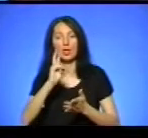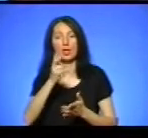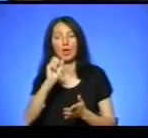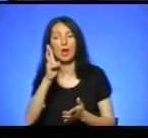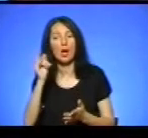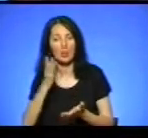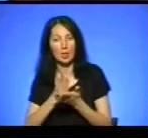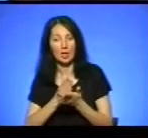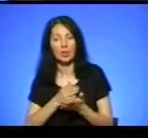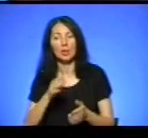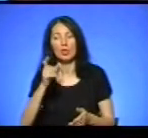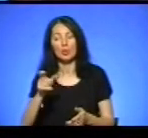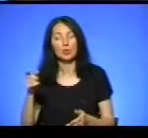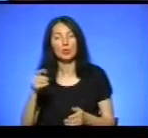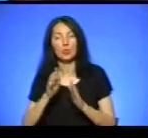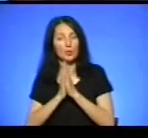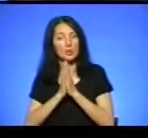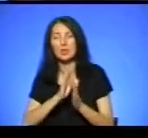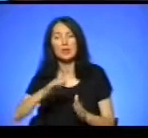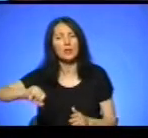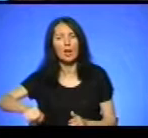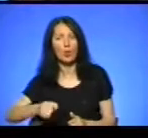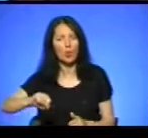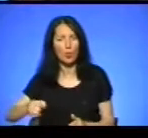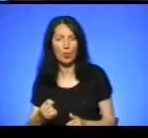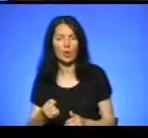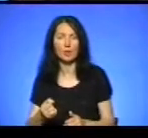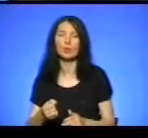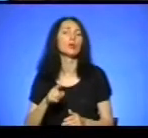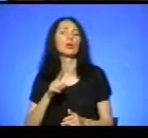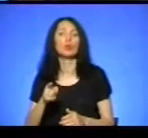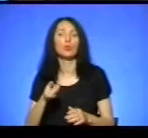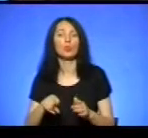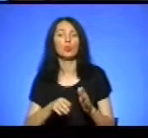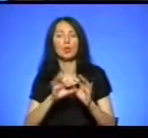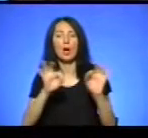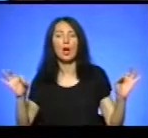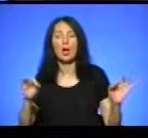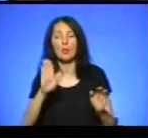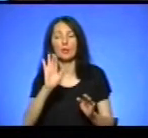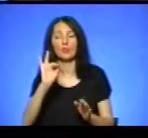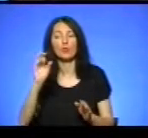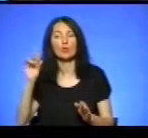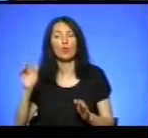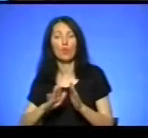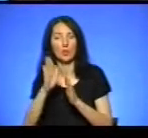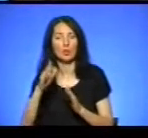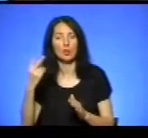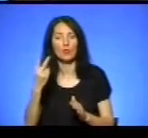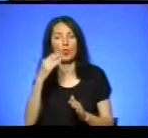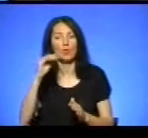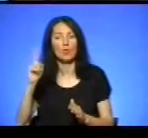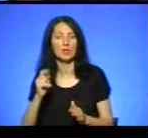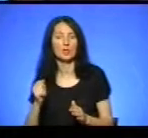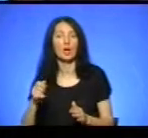копай, не копай, бо тут є кабель високовольтний. А включили, а тут короткий, короткий двухфазний. Воно просто вистілило